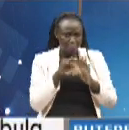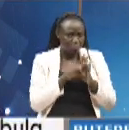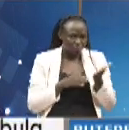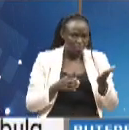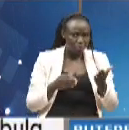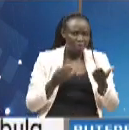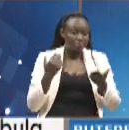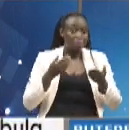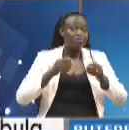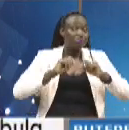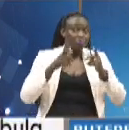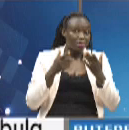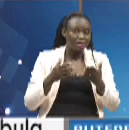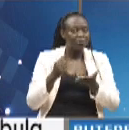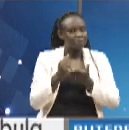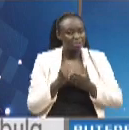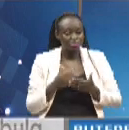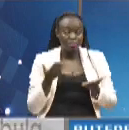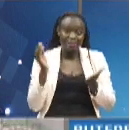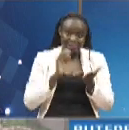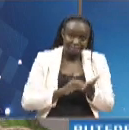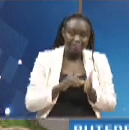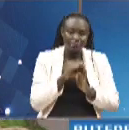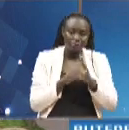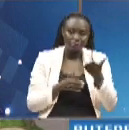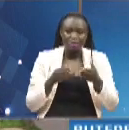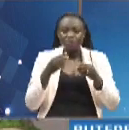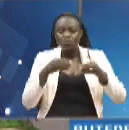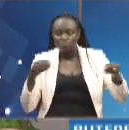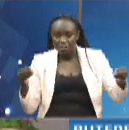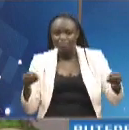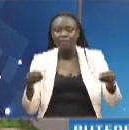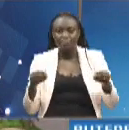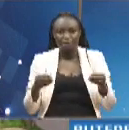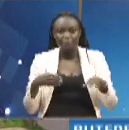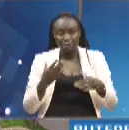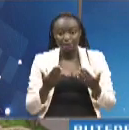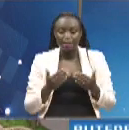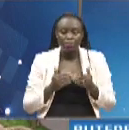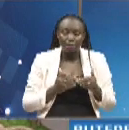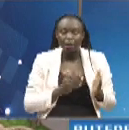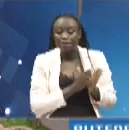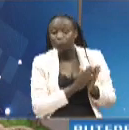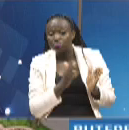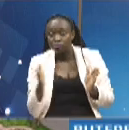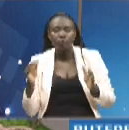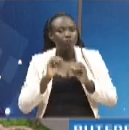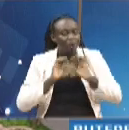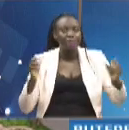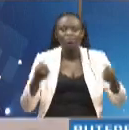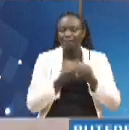basobola okugizzaamu amaanyi eddewo tulabe nga Krismasi tugiyitamu nga tufunye zero